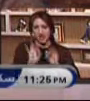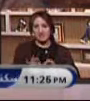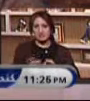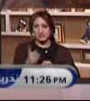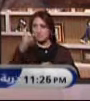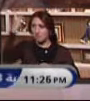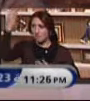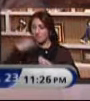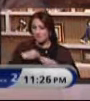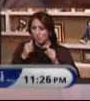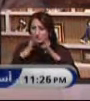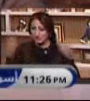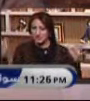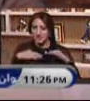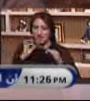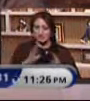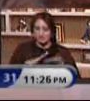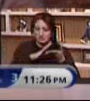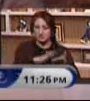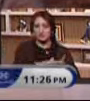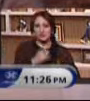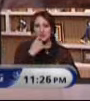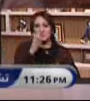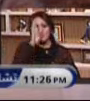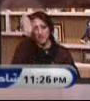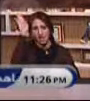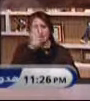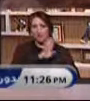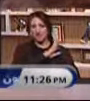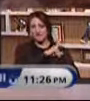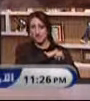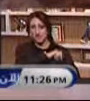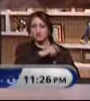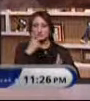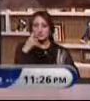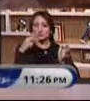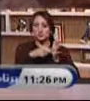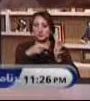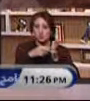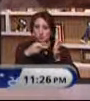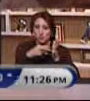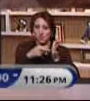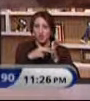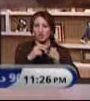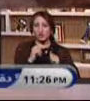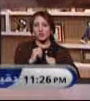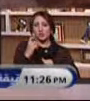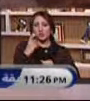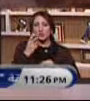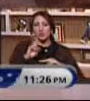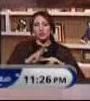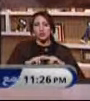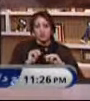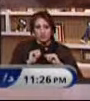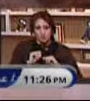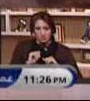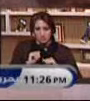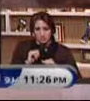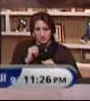شوف حصل لهم ايه، العراقيين الفلسطينيين كل دول ادعي لهم، اخي واحد منهم على